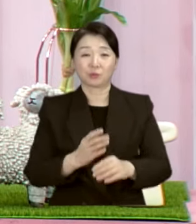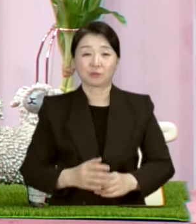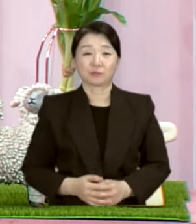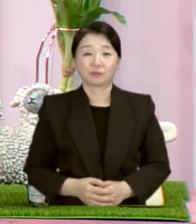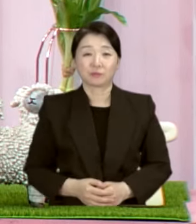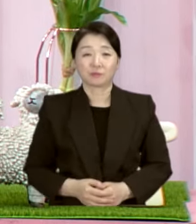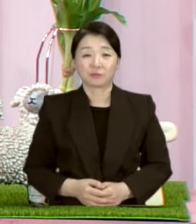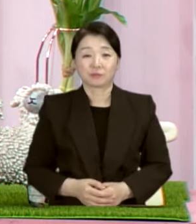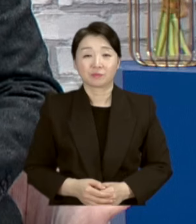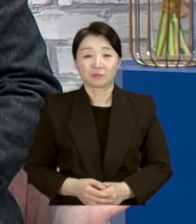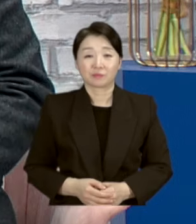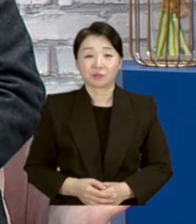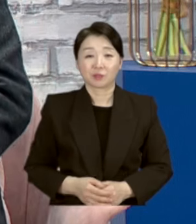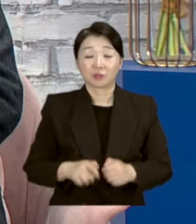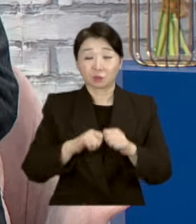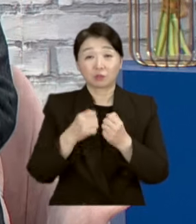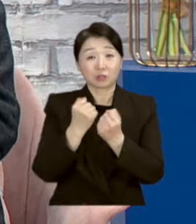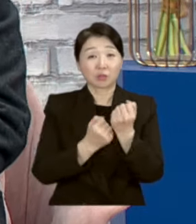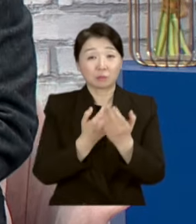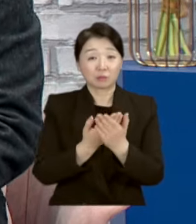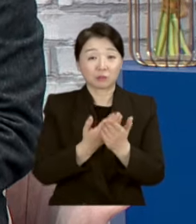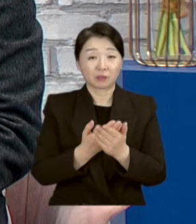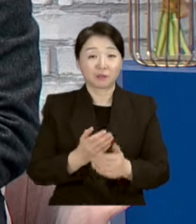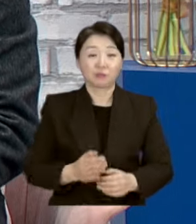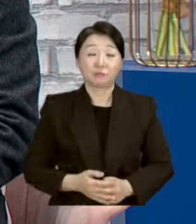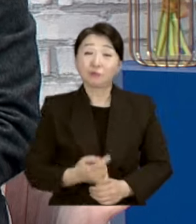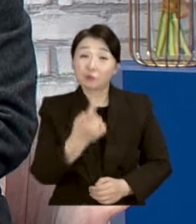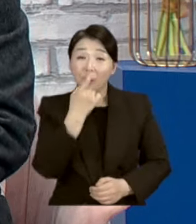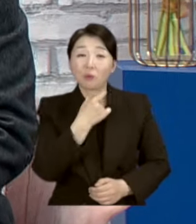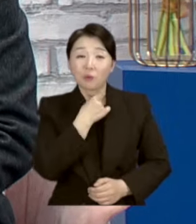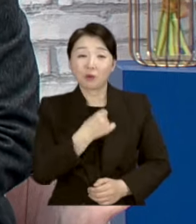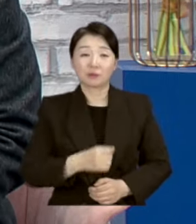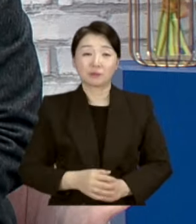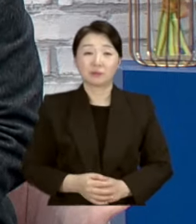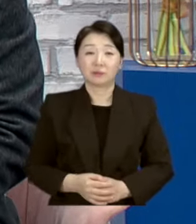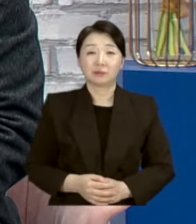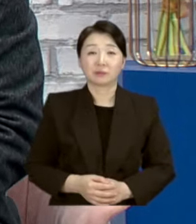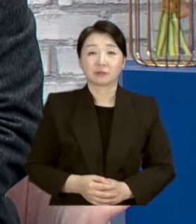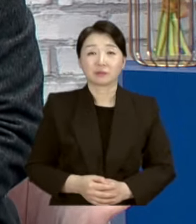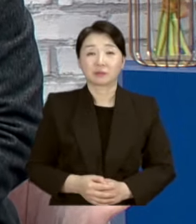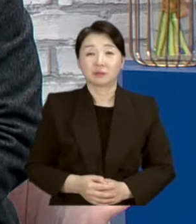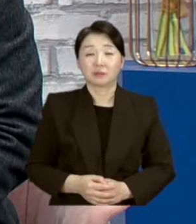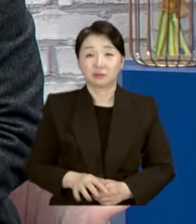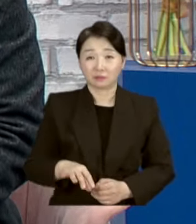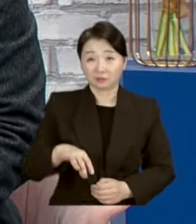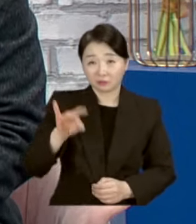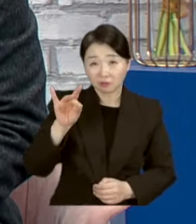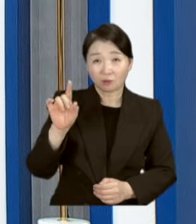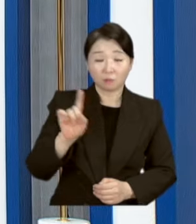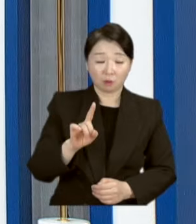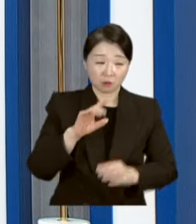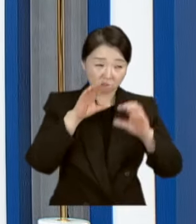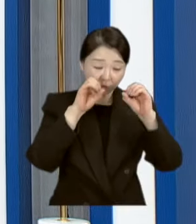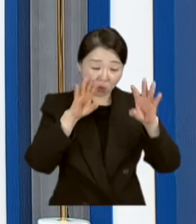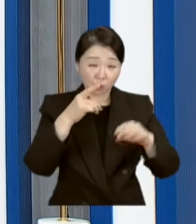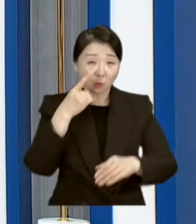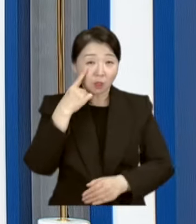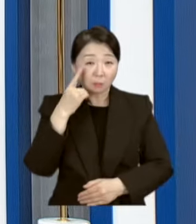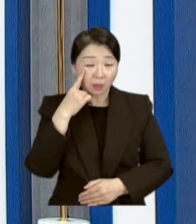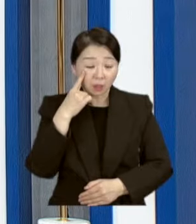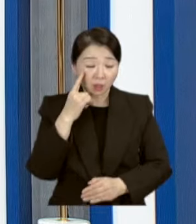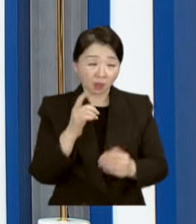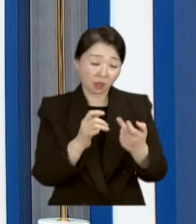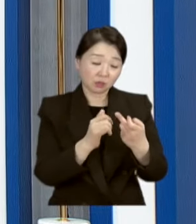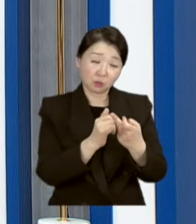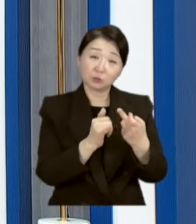하고 있어요. 그러니까 그거를 좀 구체적으로 좀 설명해 주세요. 몇 명이 우리도 좀 배우게. 네. 제가 처음에 이렇게 막 전도를 해서